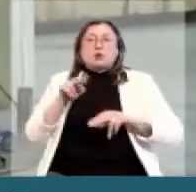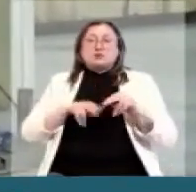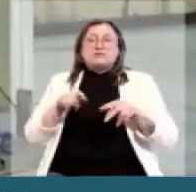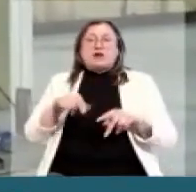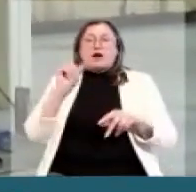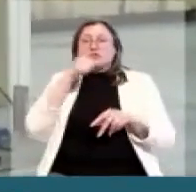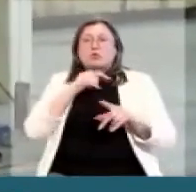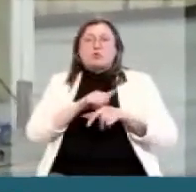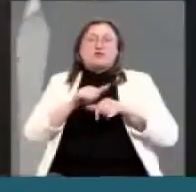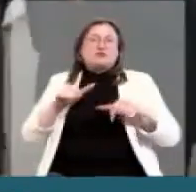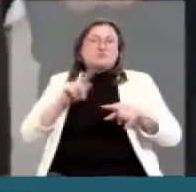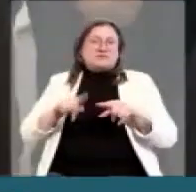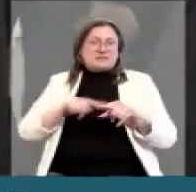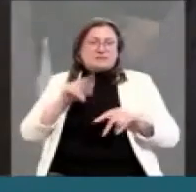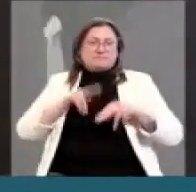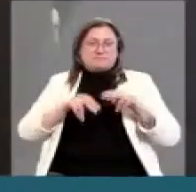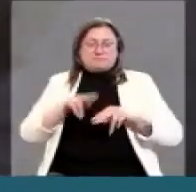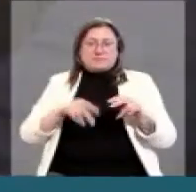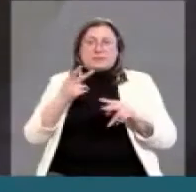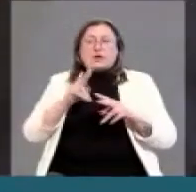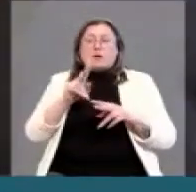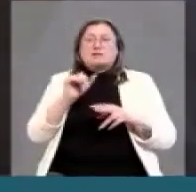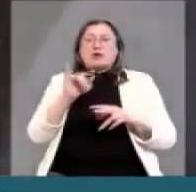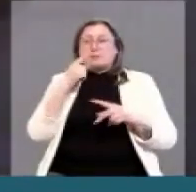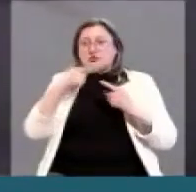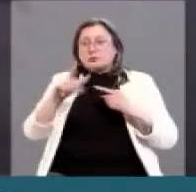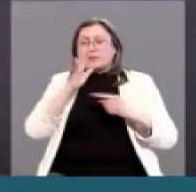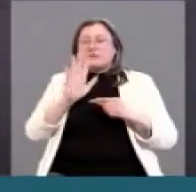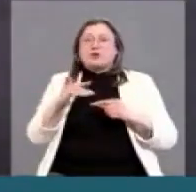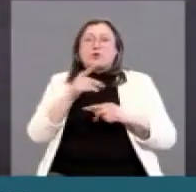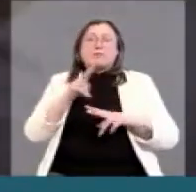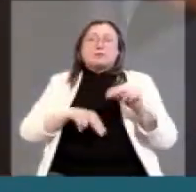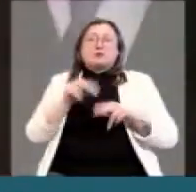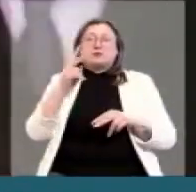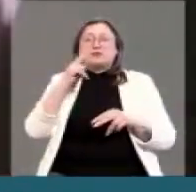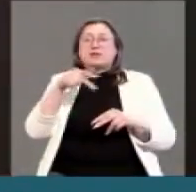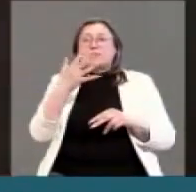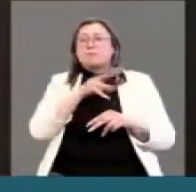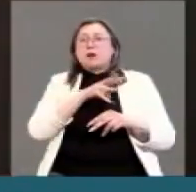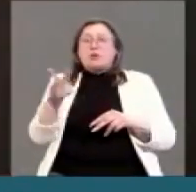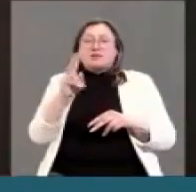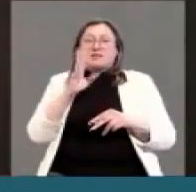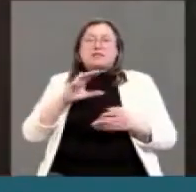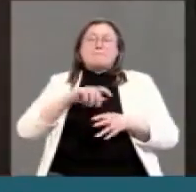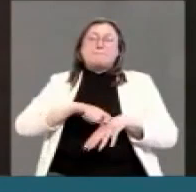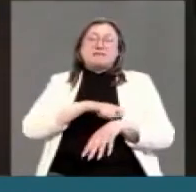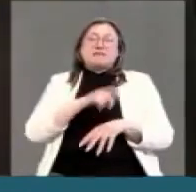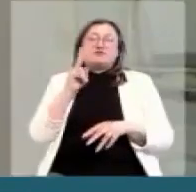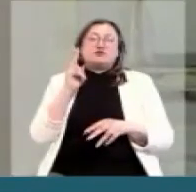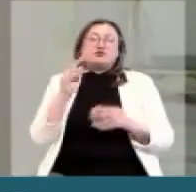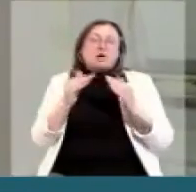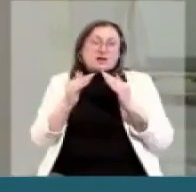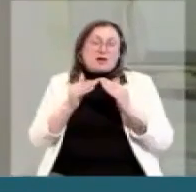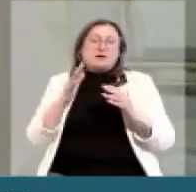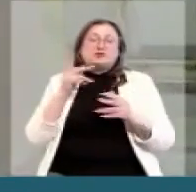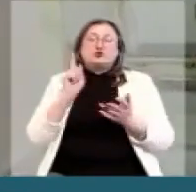области ежегодно увеличиваются. По словам Кумара Аксакалова, в ближайшие 5 лет в регионе построят 2,5 миллионов квадратных метров жилья. Для